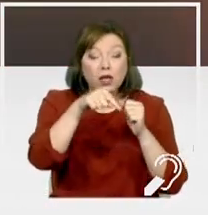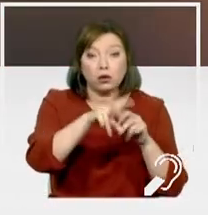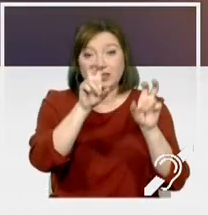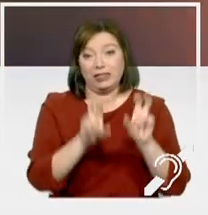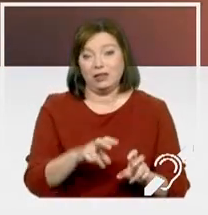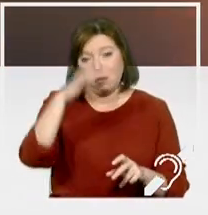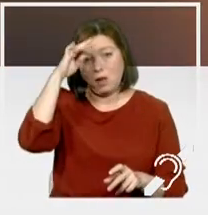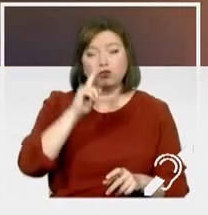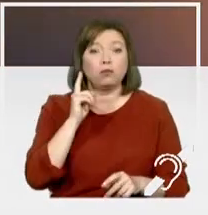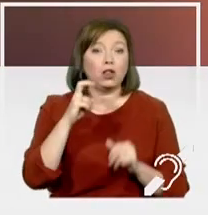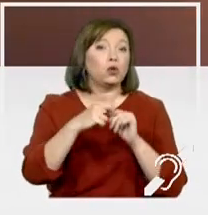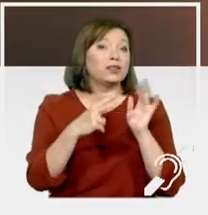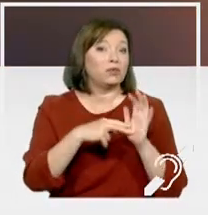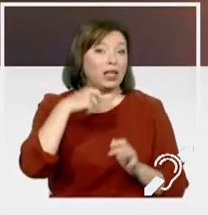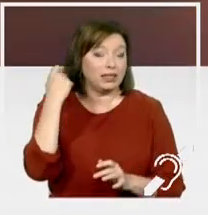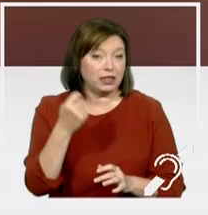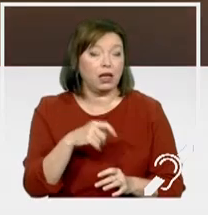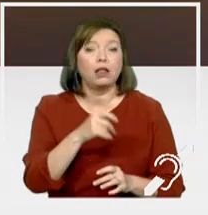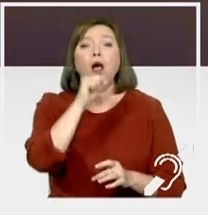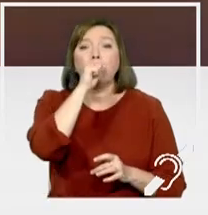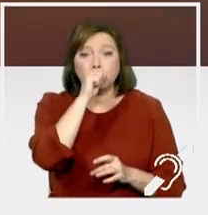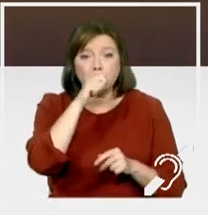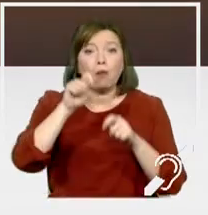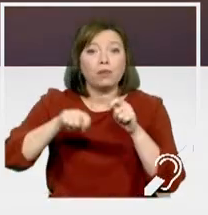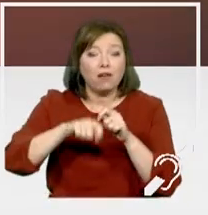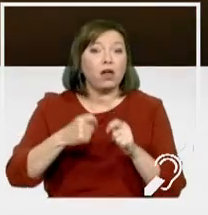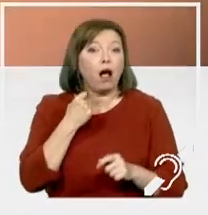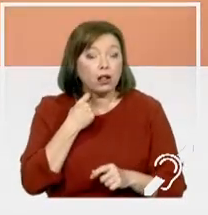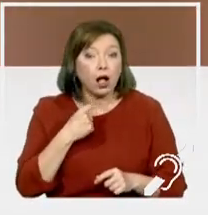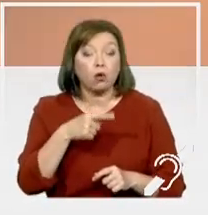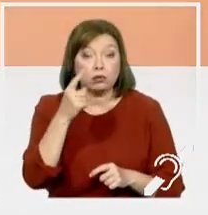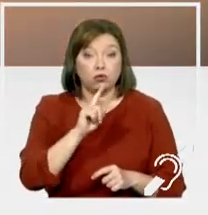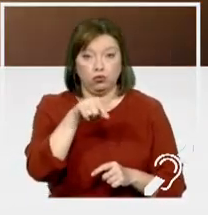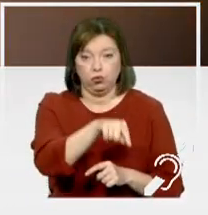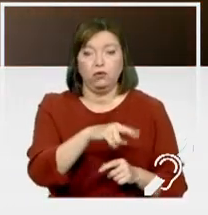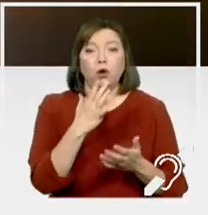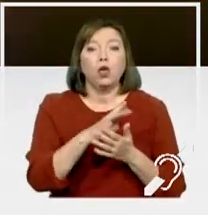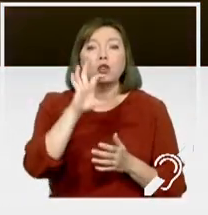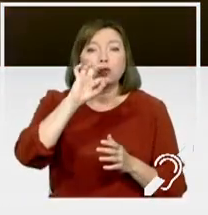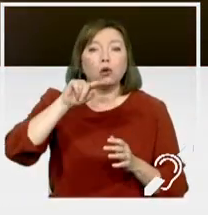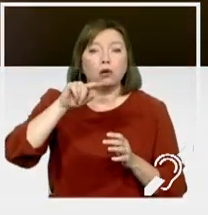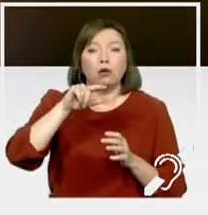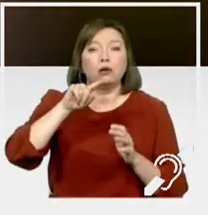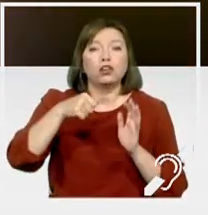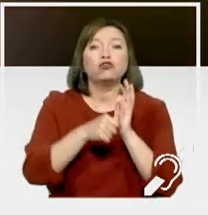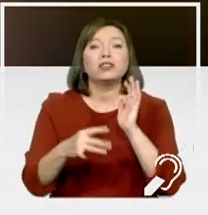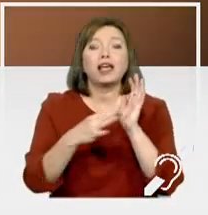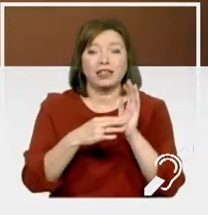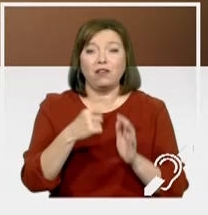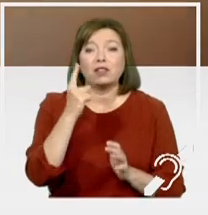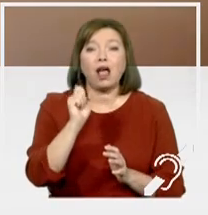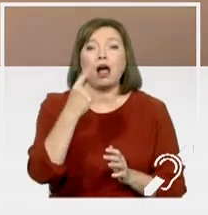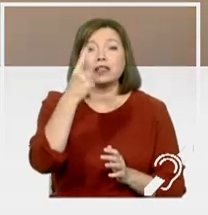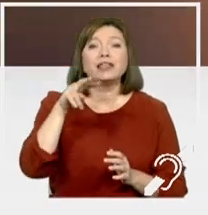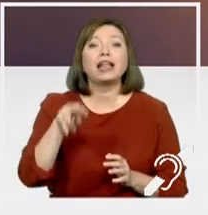mașinii se afla un tânăr de 17 ani testul alcos scopic a arătat că minorul avea 0,69 de mg pe l în